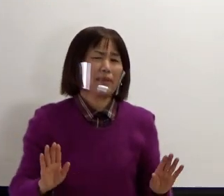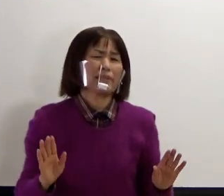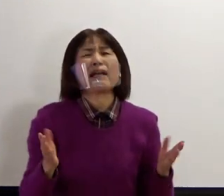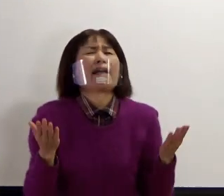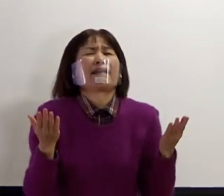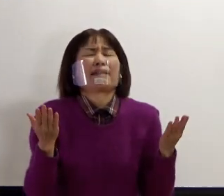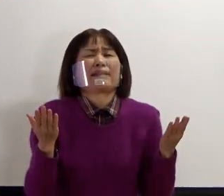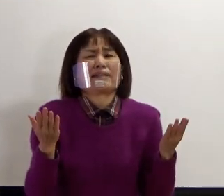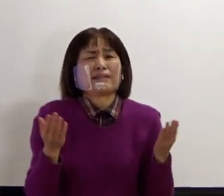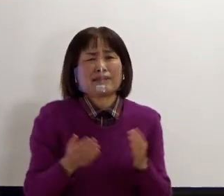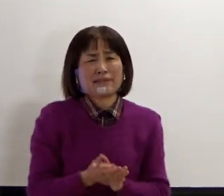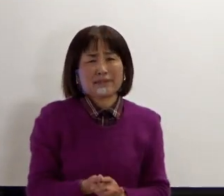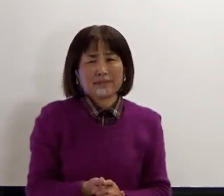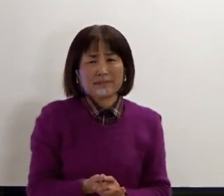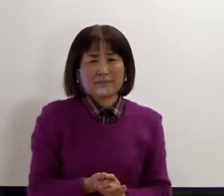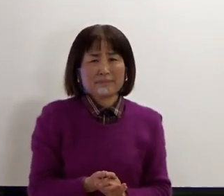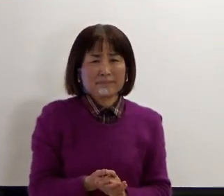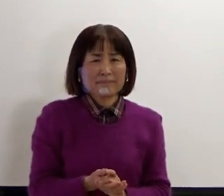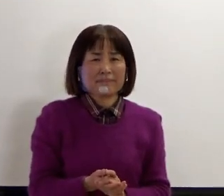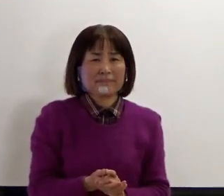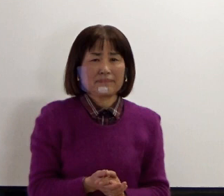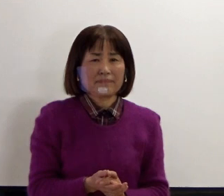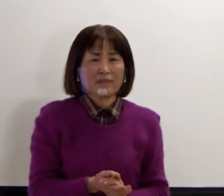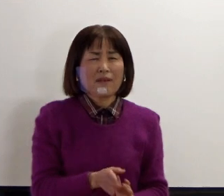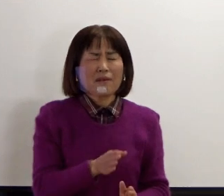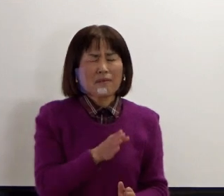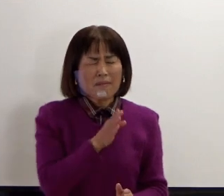に子供がいなかったんですね。